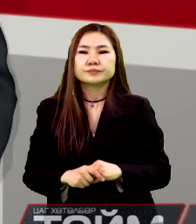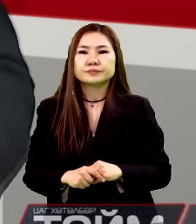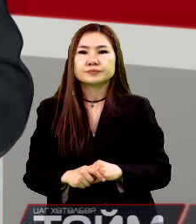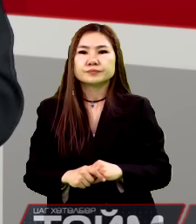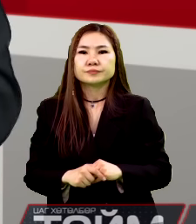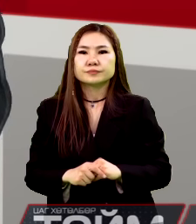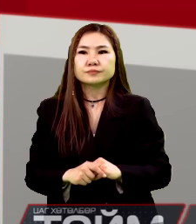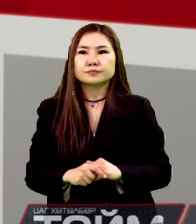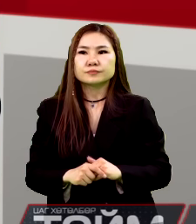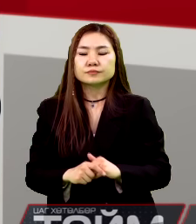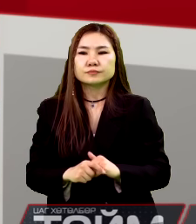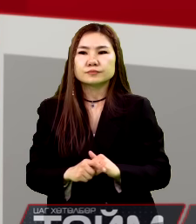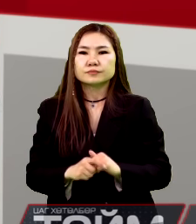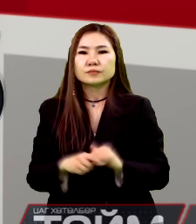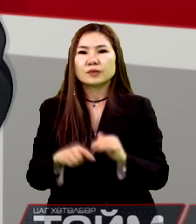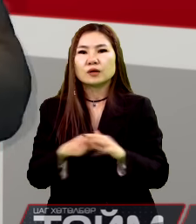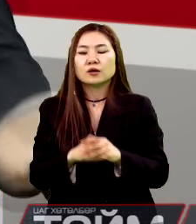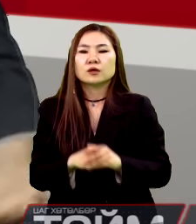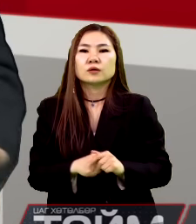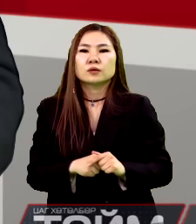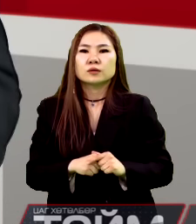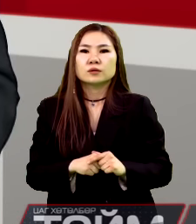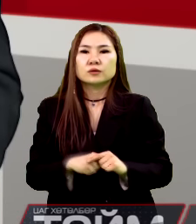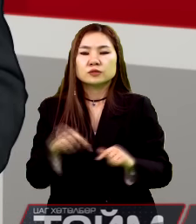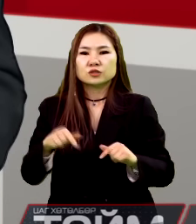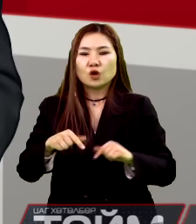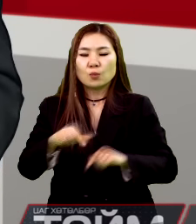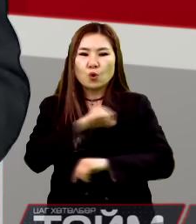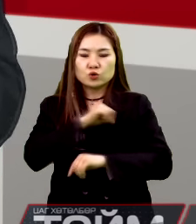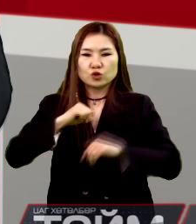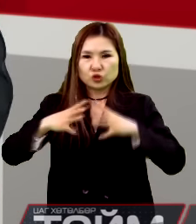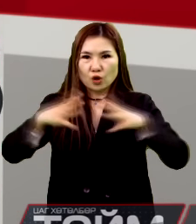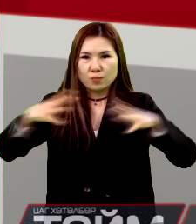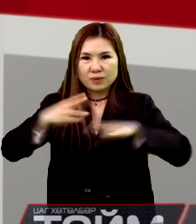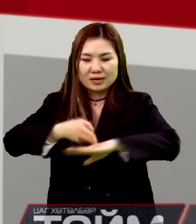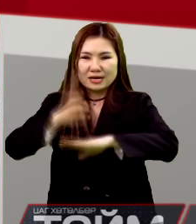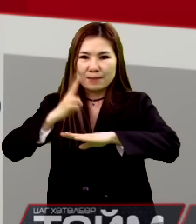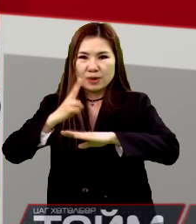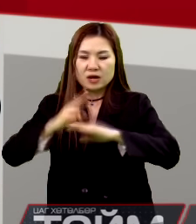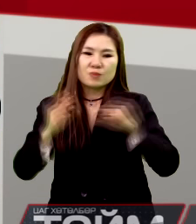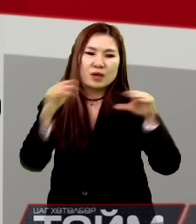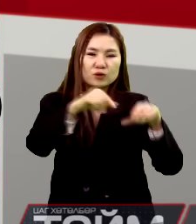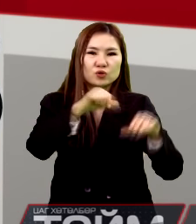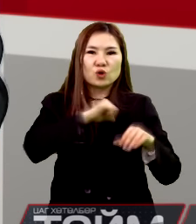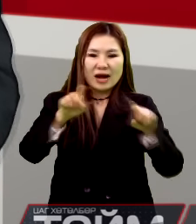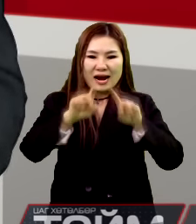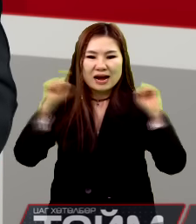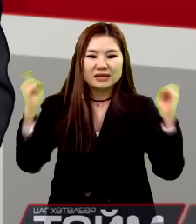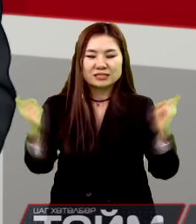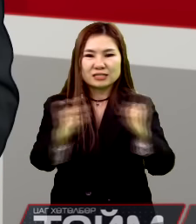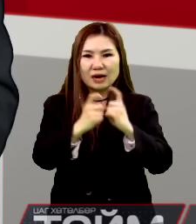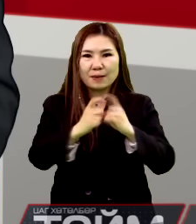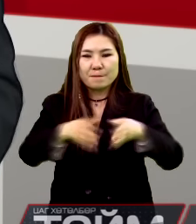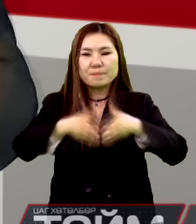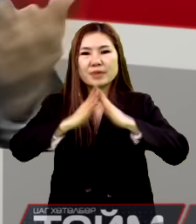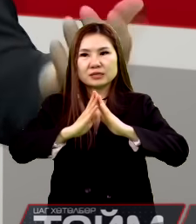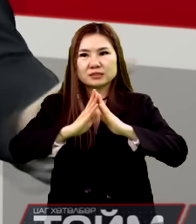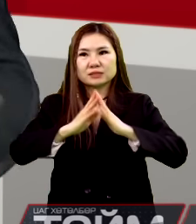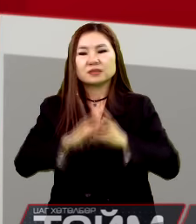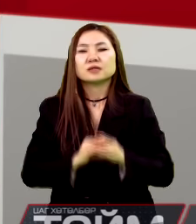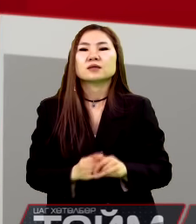уулдаг. Тэргээр ч гэсэн ингэ сул байж байгаа газар. А гэтэл тэн дээр нэг одоо том компаниоч хашаага барьчихдаг тэр газар тэр. Тэгээ ингээ хөдөлдөг.